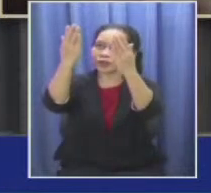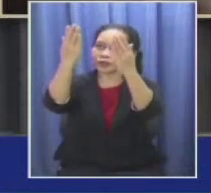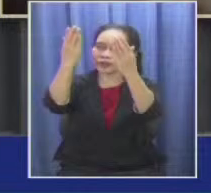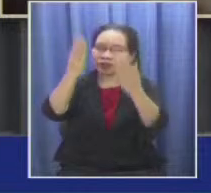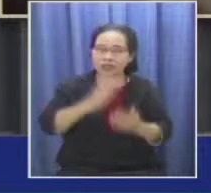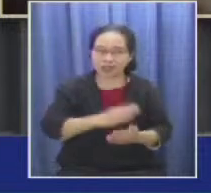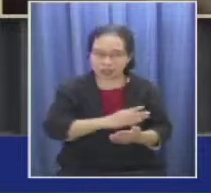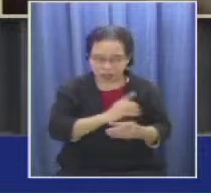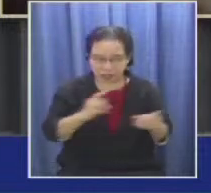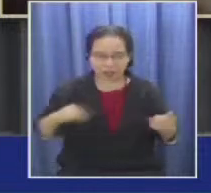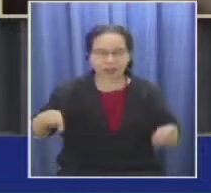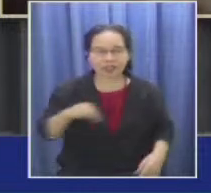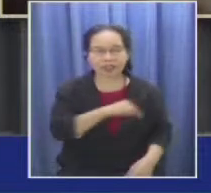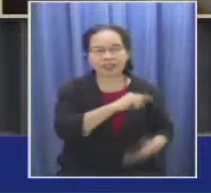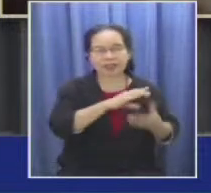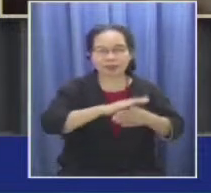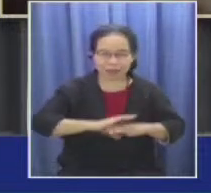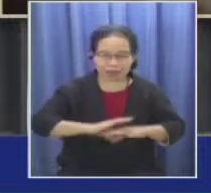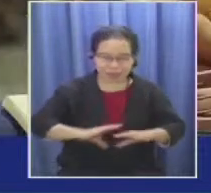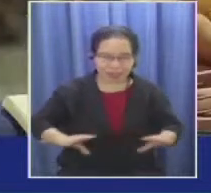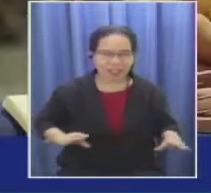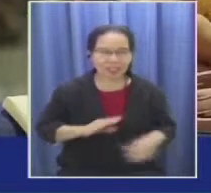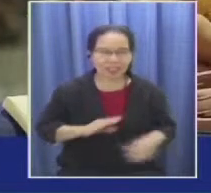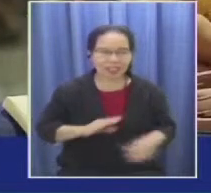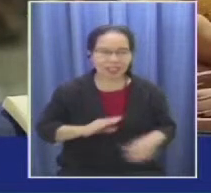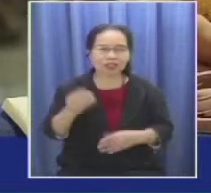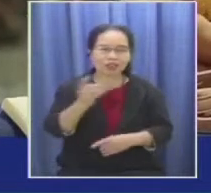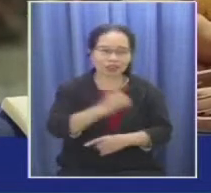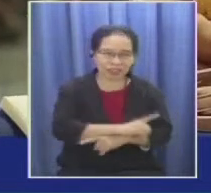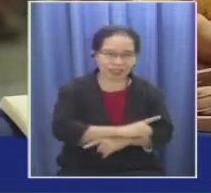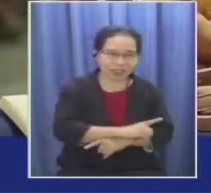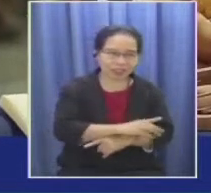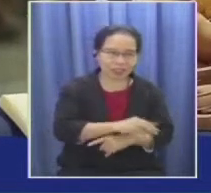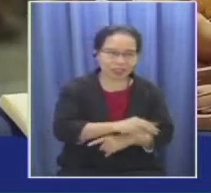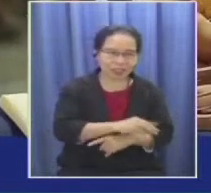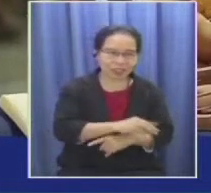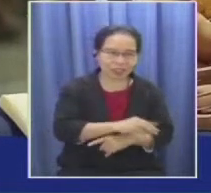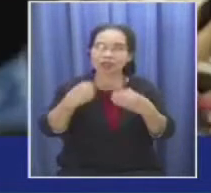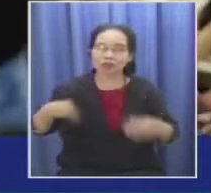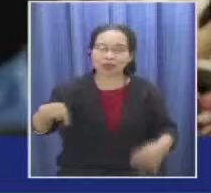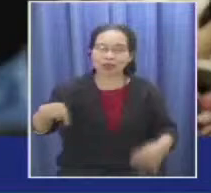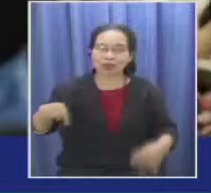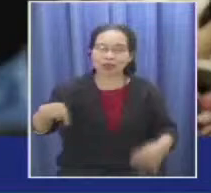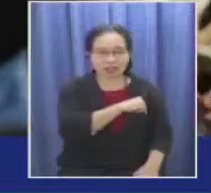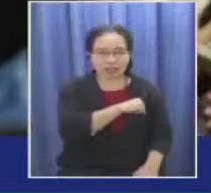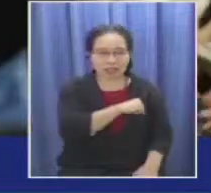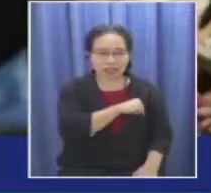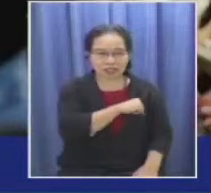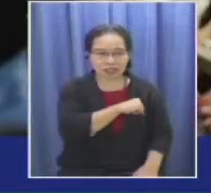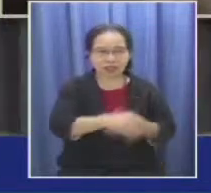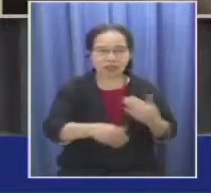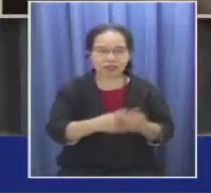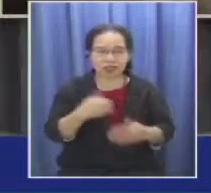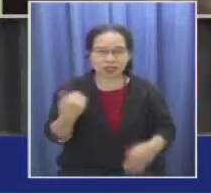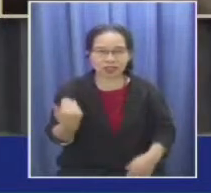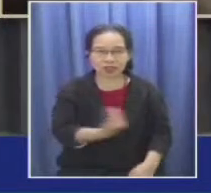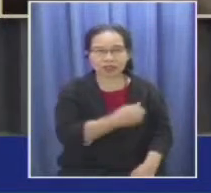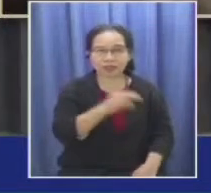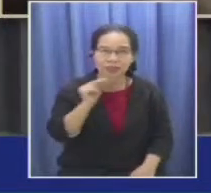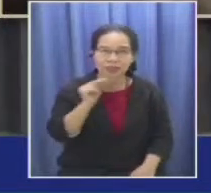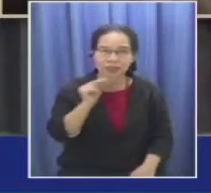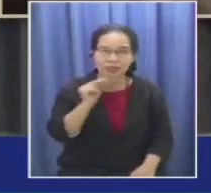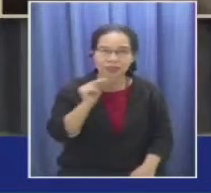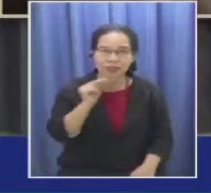no so wo hye dwere bɛ Ndu Bɛka se wa nkɔ abɔntene kra no a wo nkɔka wo ti fie kra betumi anya akwanhia na se